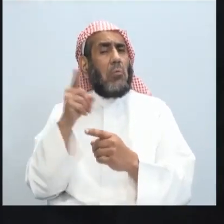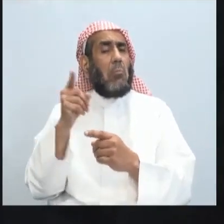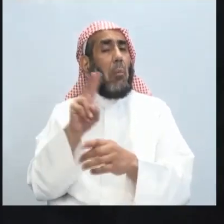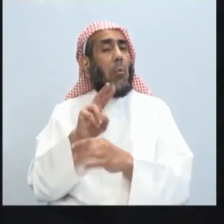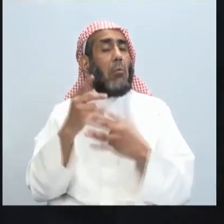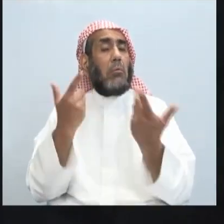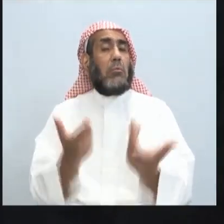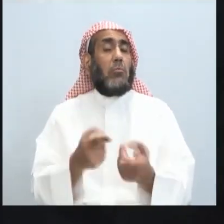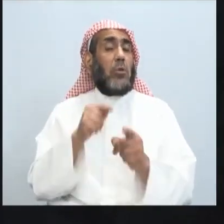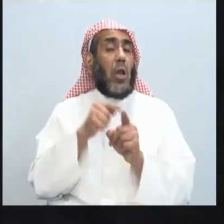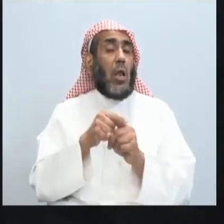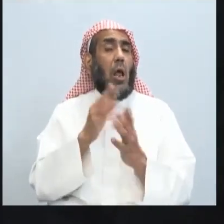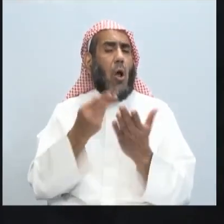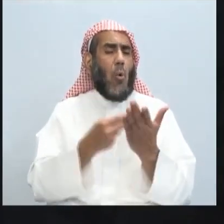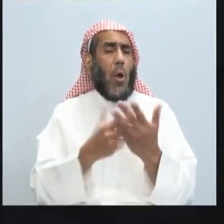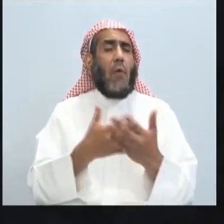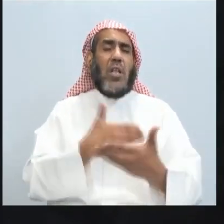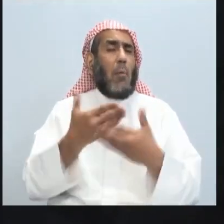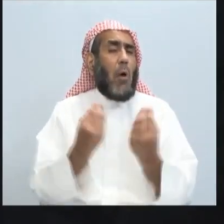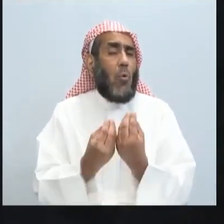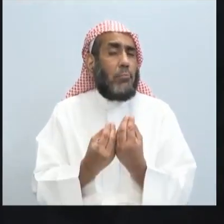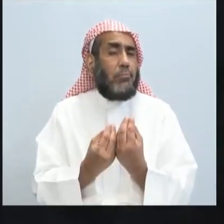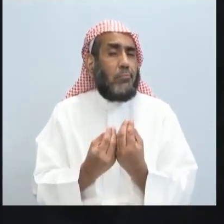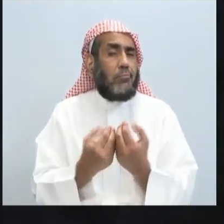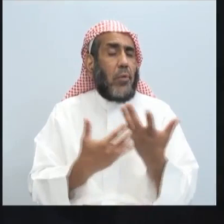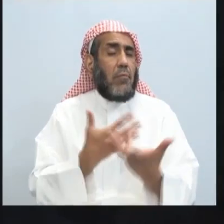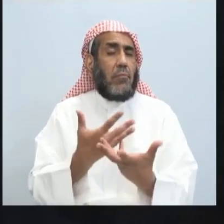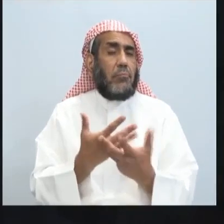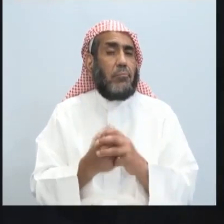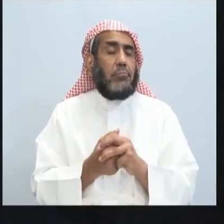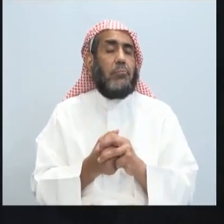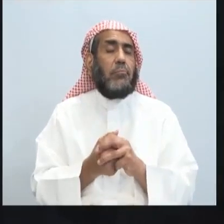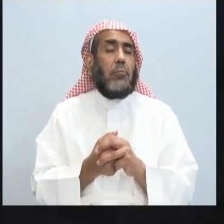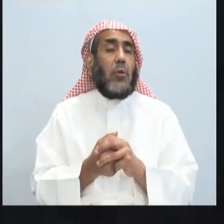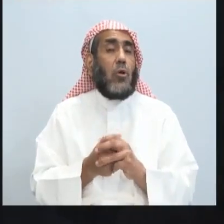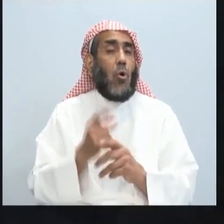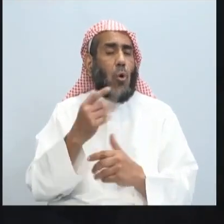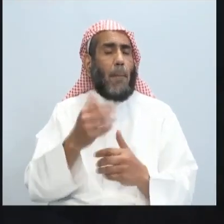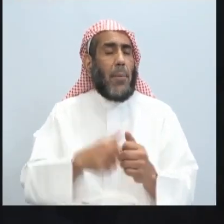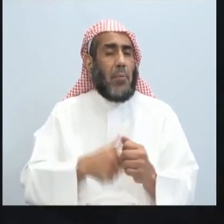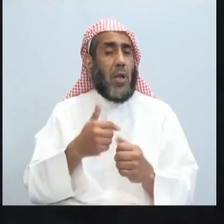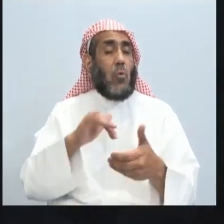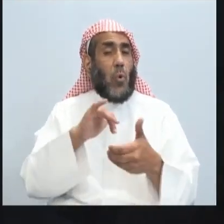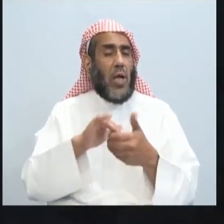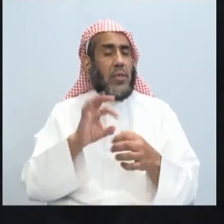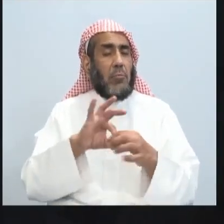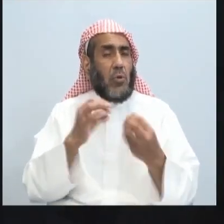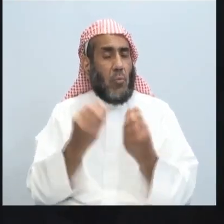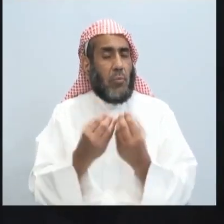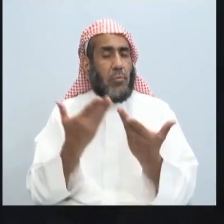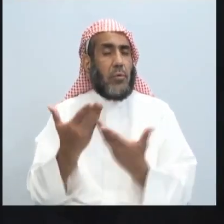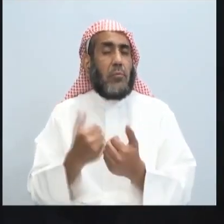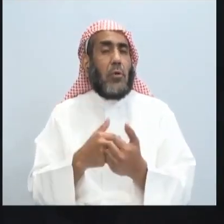ونسبت اليه كيف تتعامل معه اذكر بامكانك انت وزميلك كذلك ان تذكران